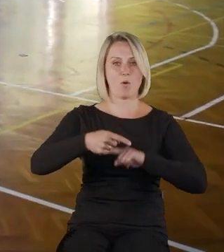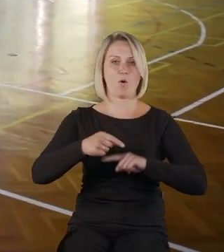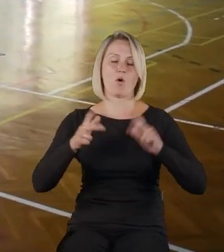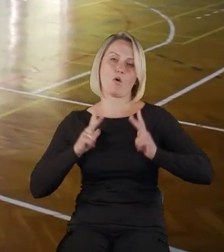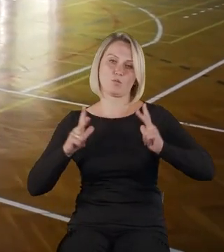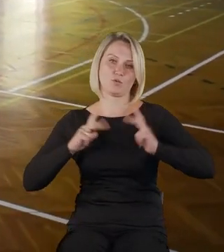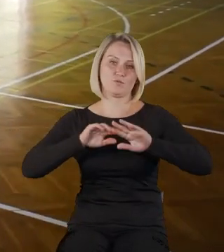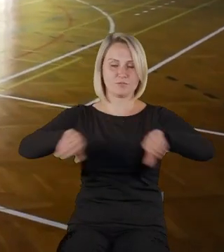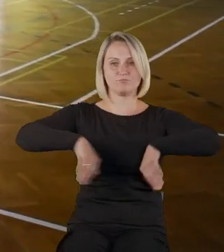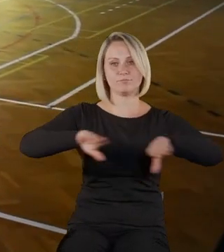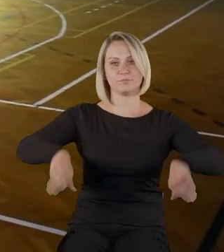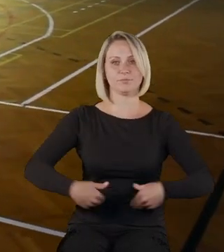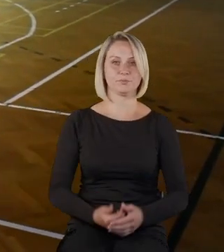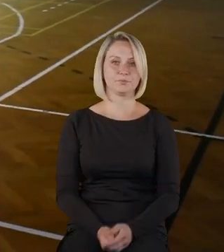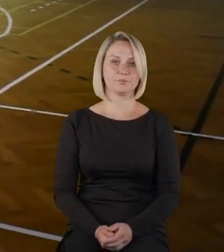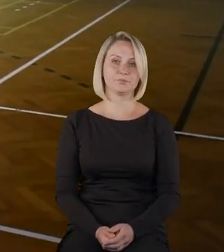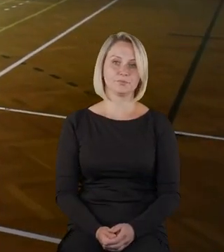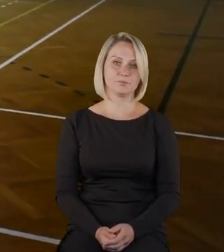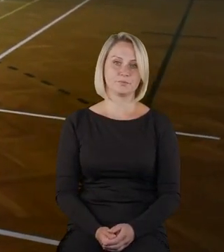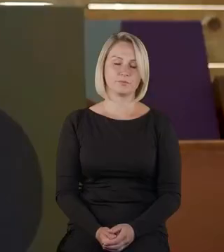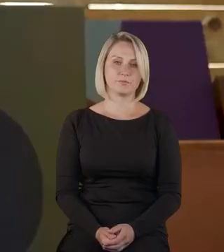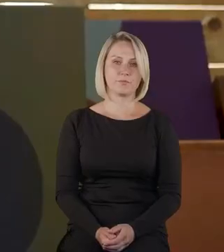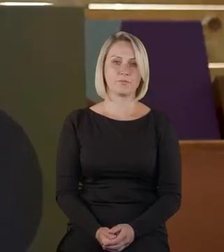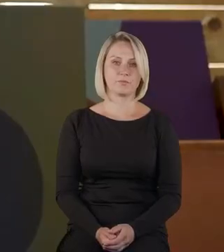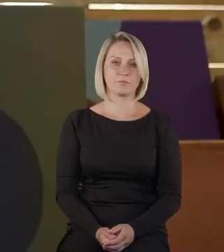godzinach popływać.